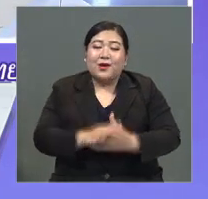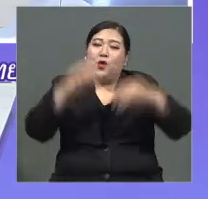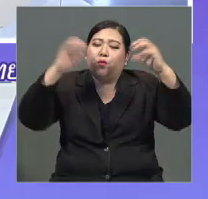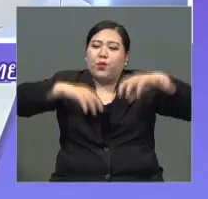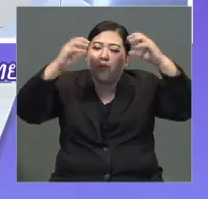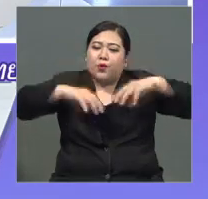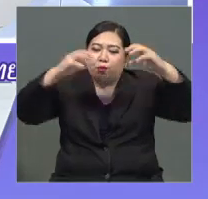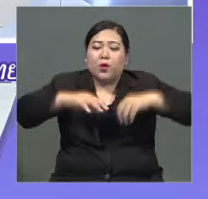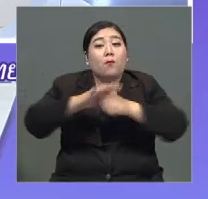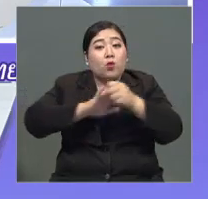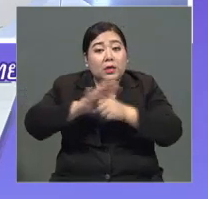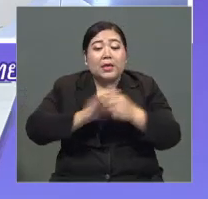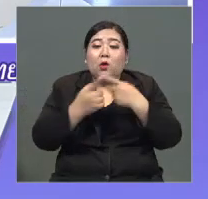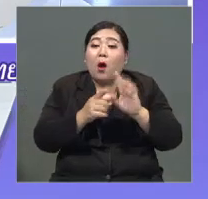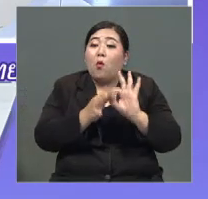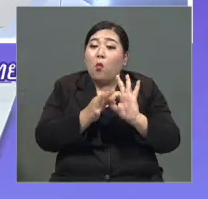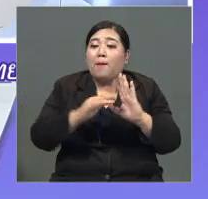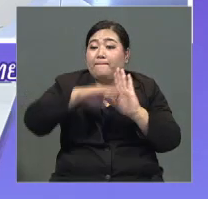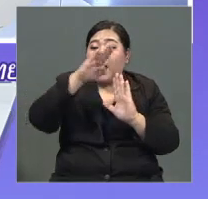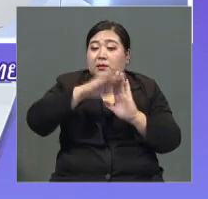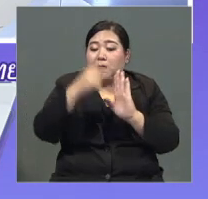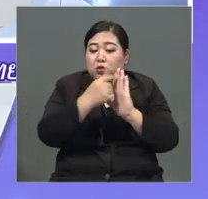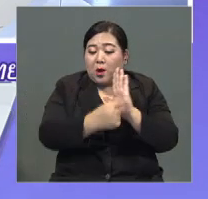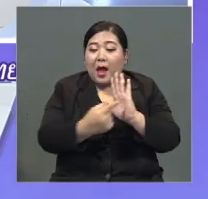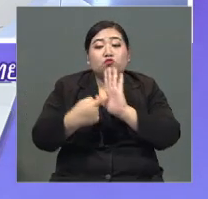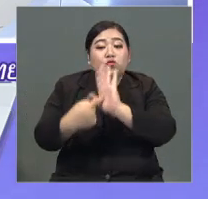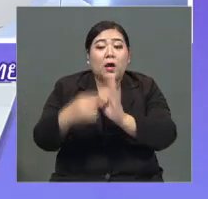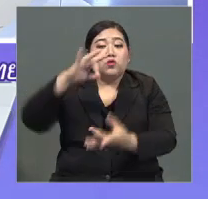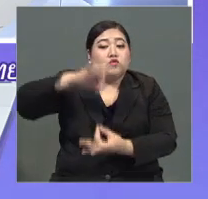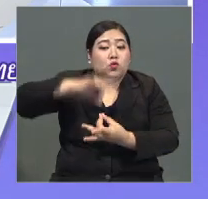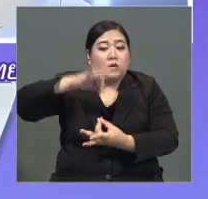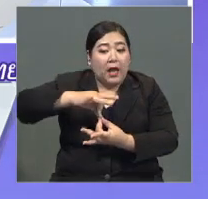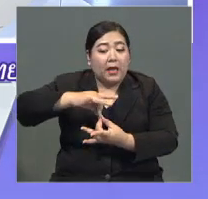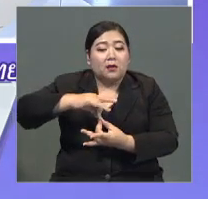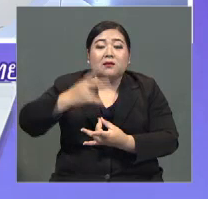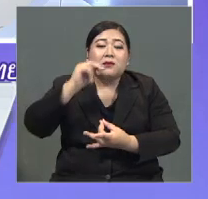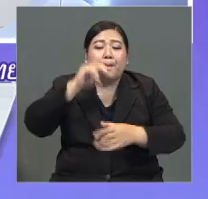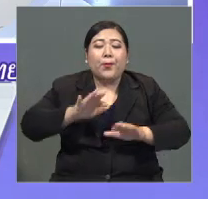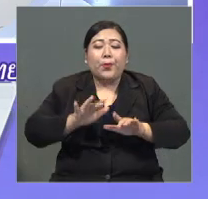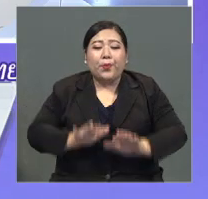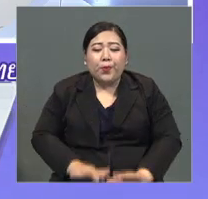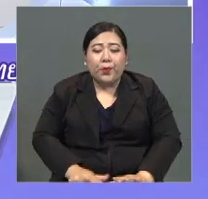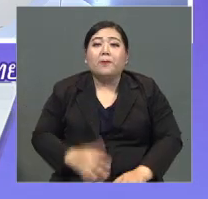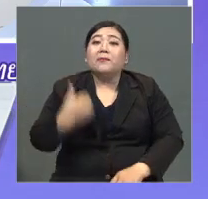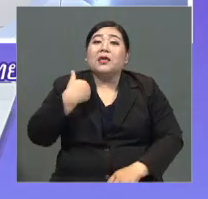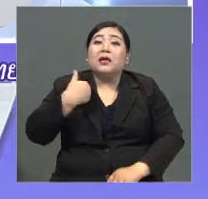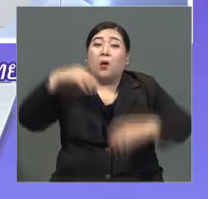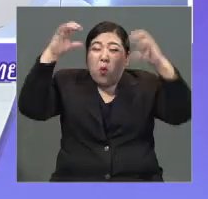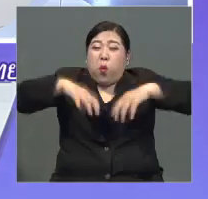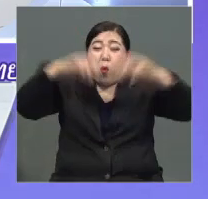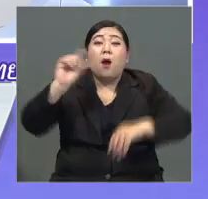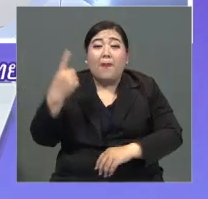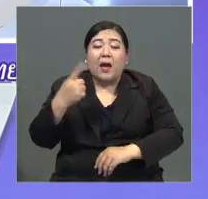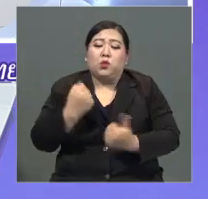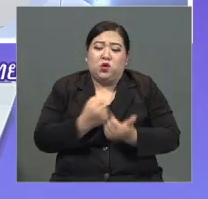ไม่มากแต่จดที่ทยงต้เฝ้วระวางกคอเหนอตอนล่างยสุของไยที่ น้ำเพิ่งจะลดในช่วงนี้แล้วก็ตอนนี้อยู่ในช่วของการเข้า